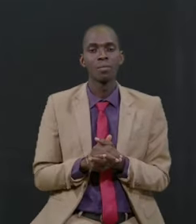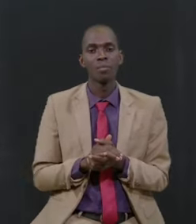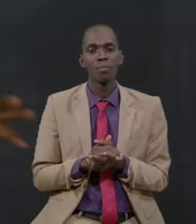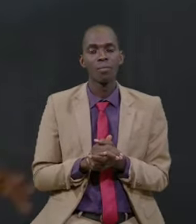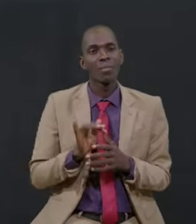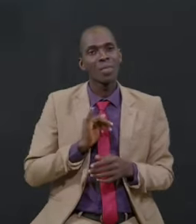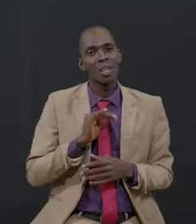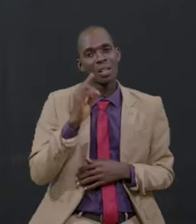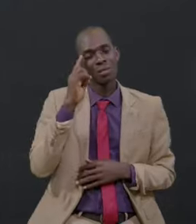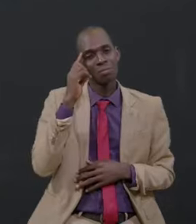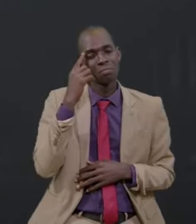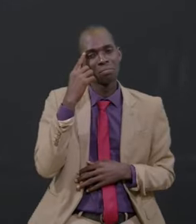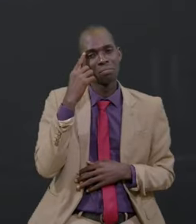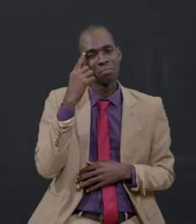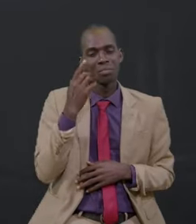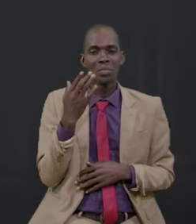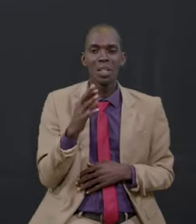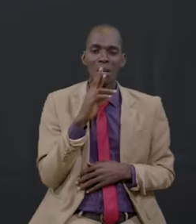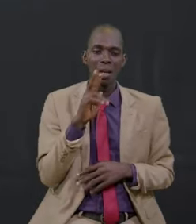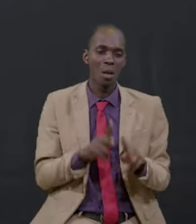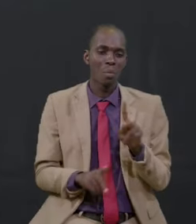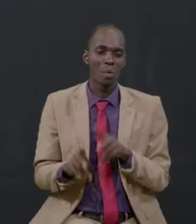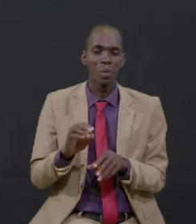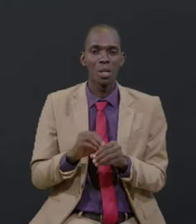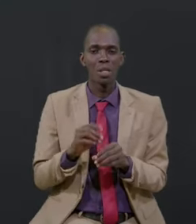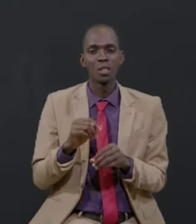vous savez, il y a des gens dans l'église,